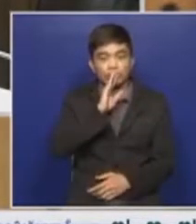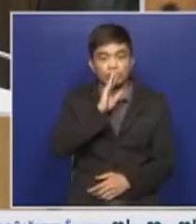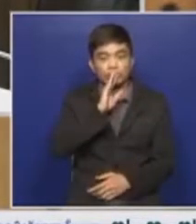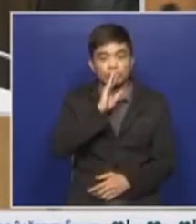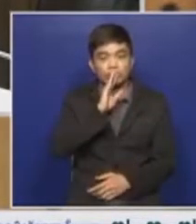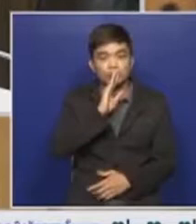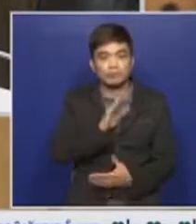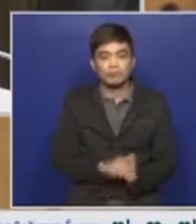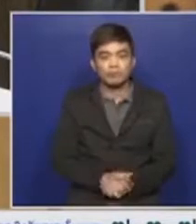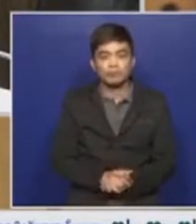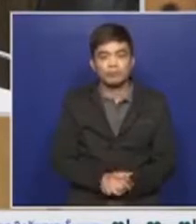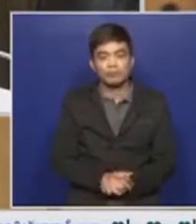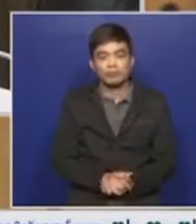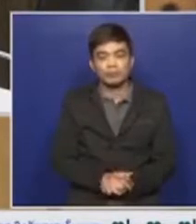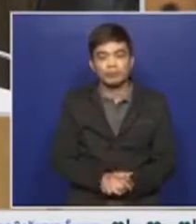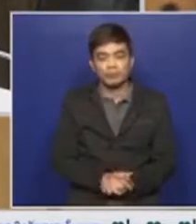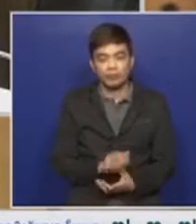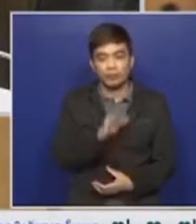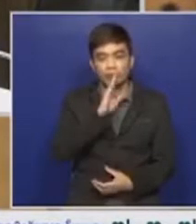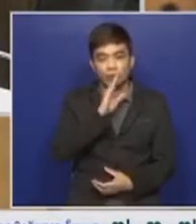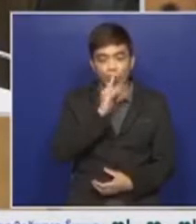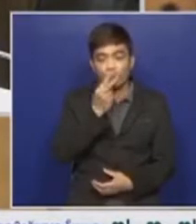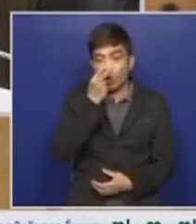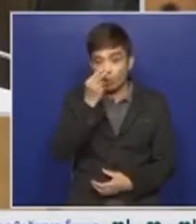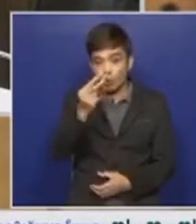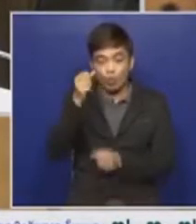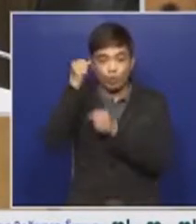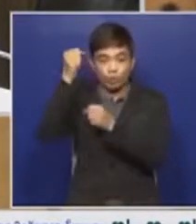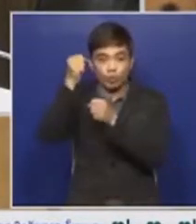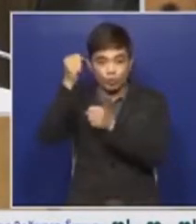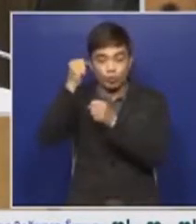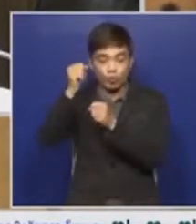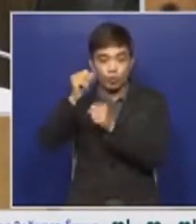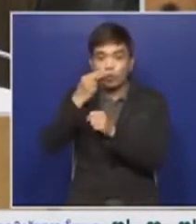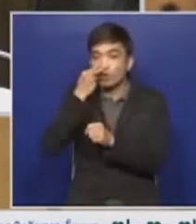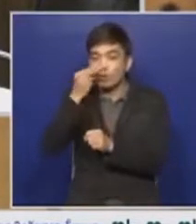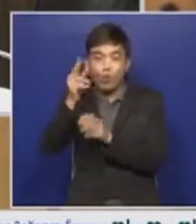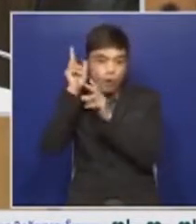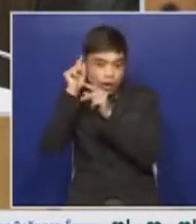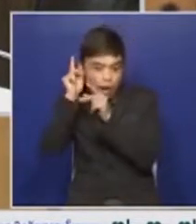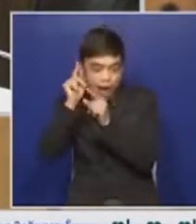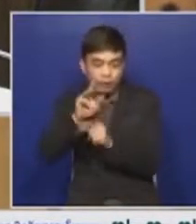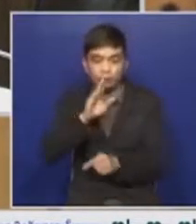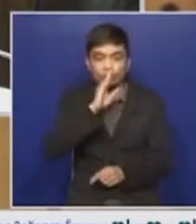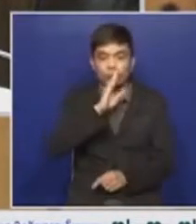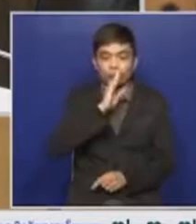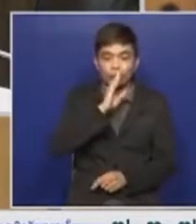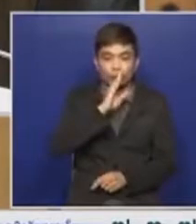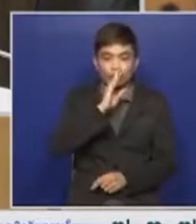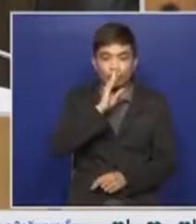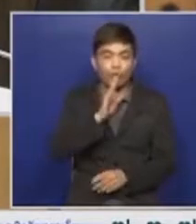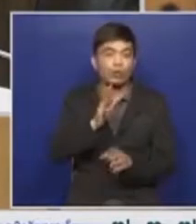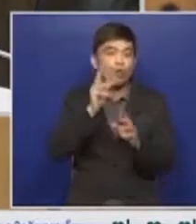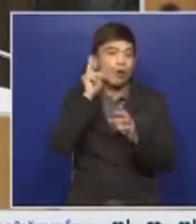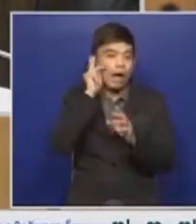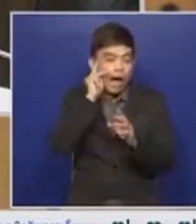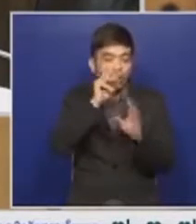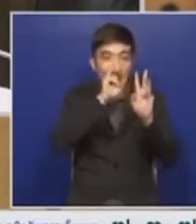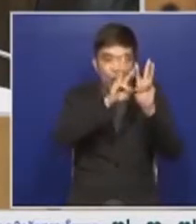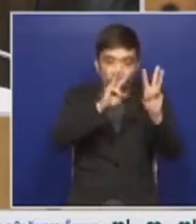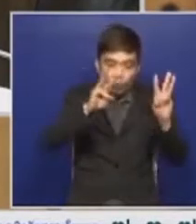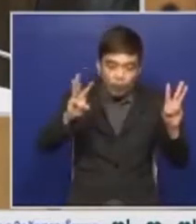ถ้าพวกท่านได้ติดตามการชุมนุมของพี่น้องประชาชนข้างนอกบ้างหากพวกท่านได้ใช้สื่อโซเชียลมีเดีย